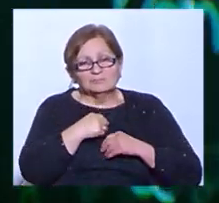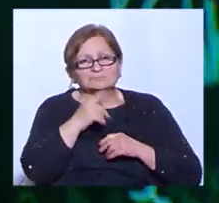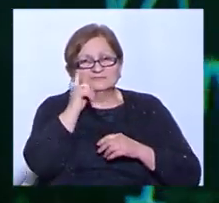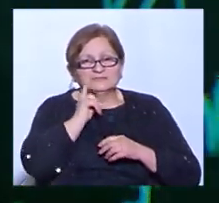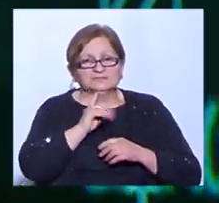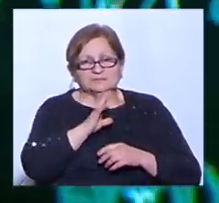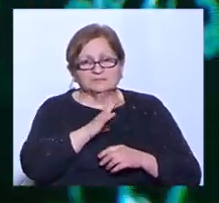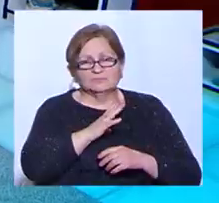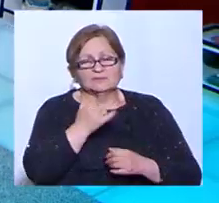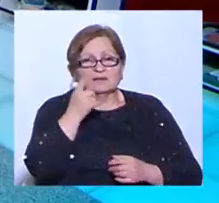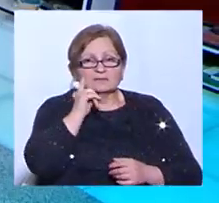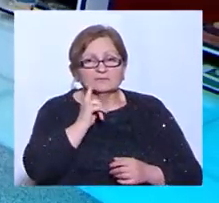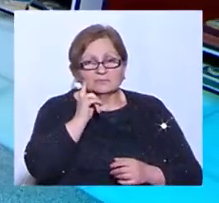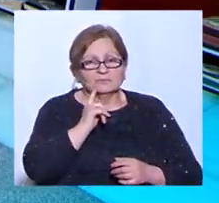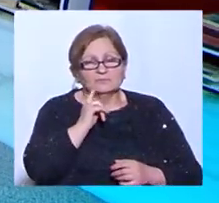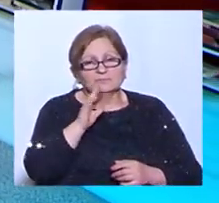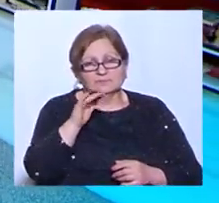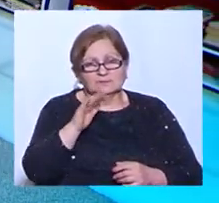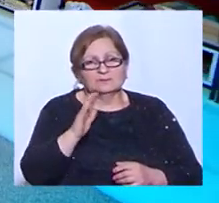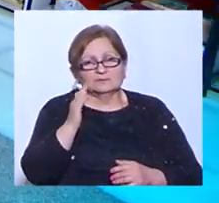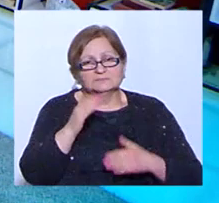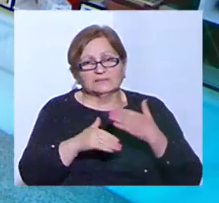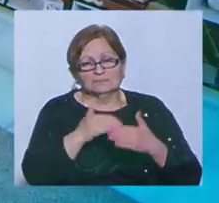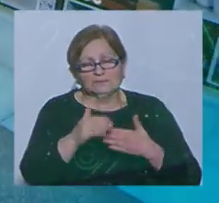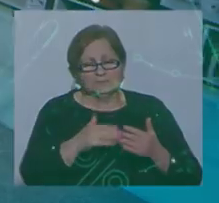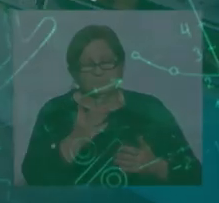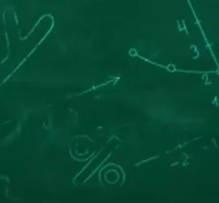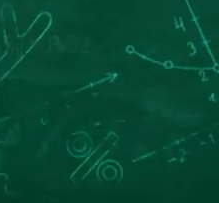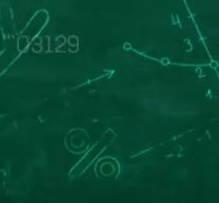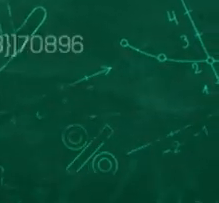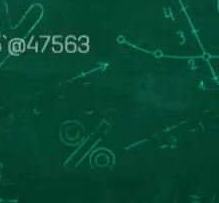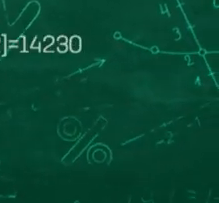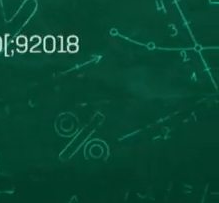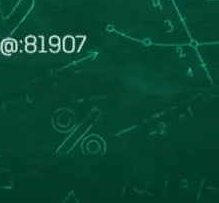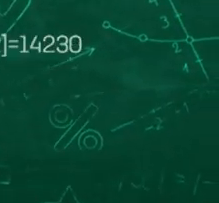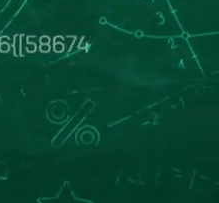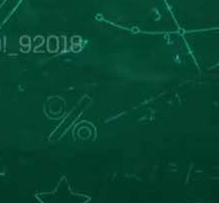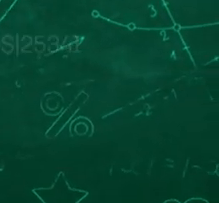ყოფნა. აბა დროებით. გისურვებთ წარმატებას, კარგად.